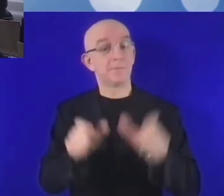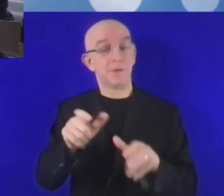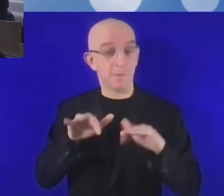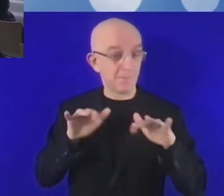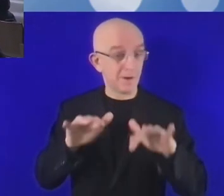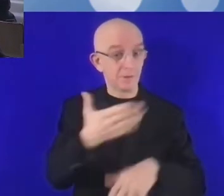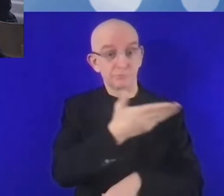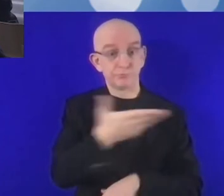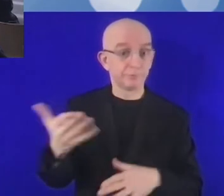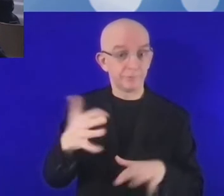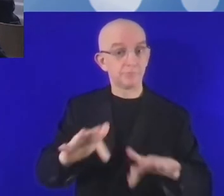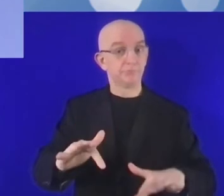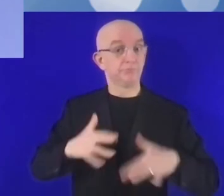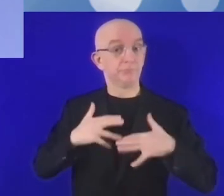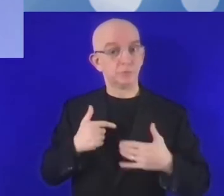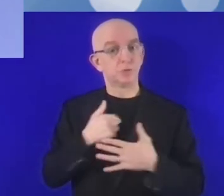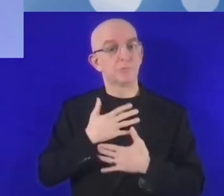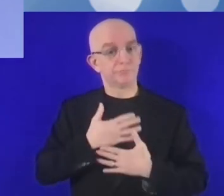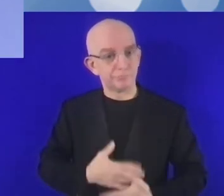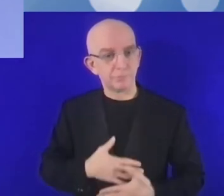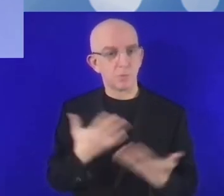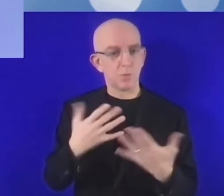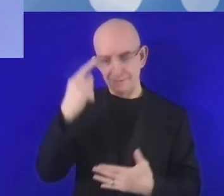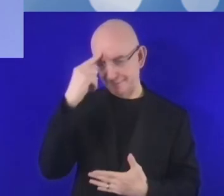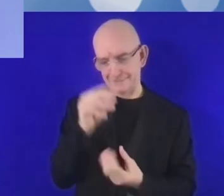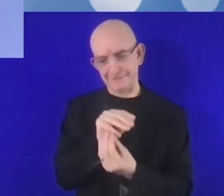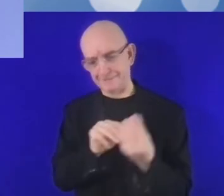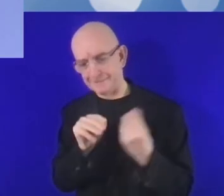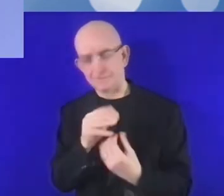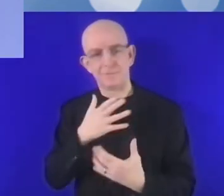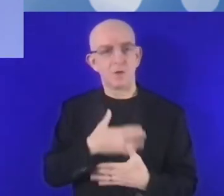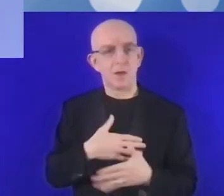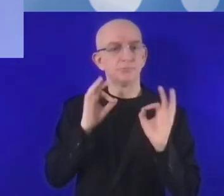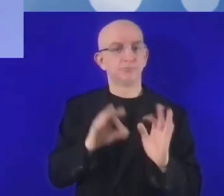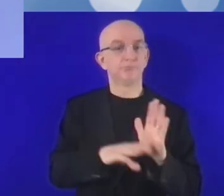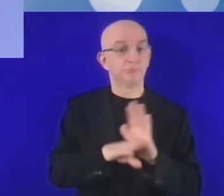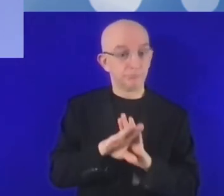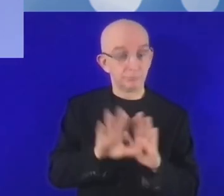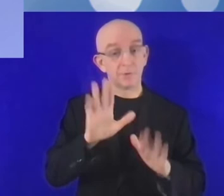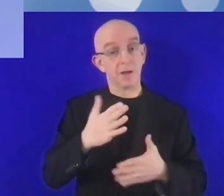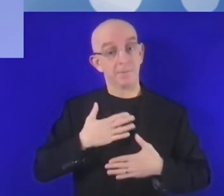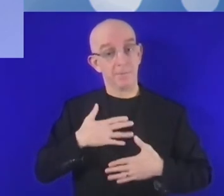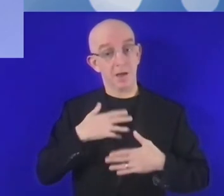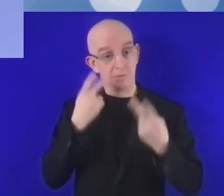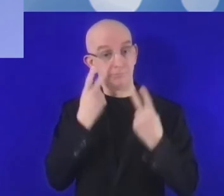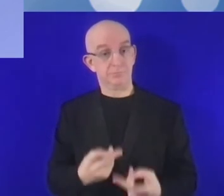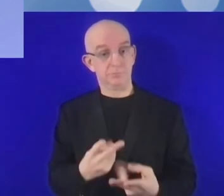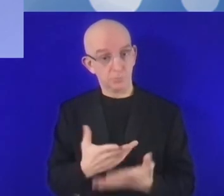de milliards de pays dans le monde. C'est quelque chose à quoi nous devons faire face aujourd'hui. Nous devons assurer aux milliards de